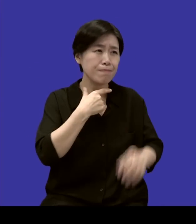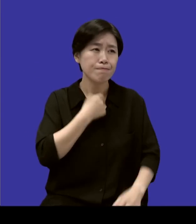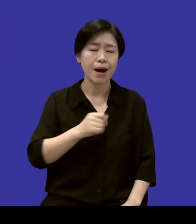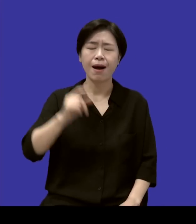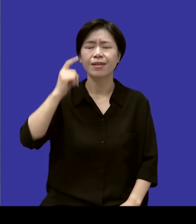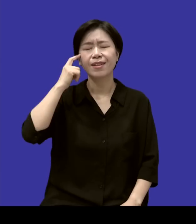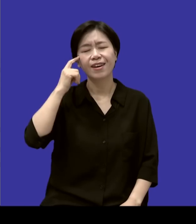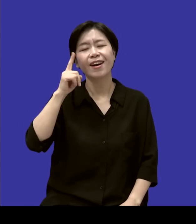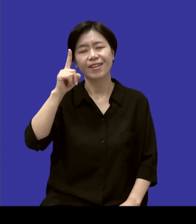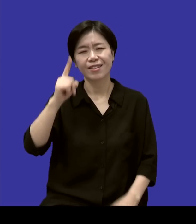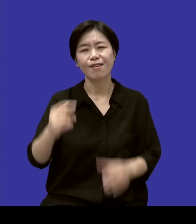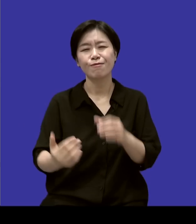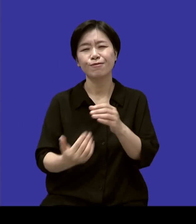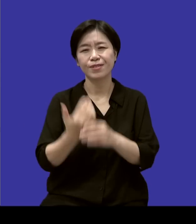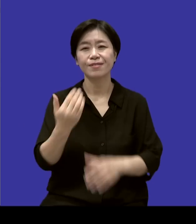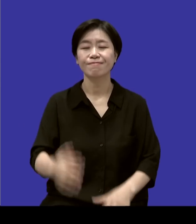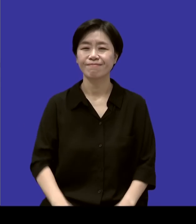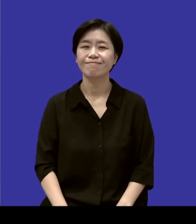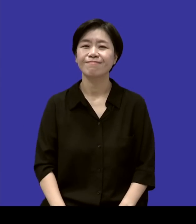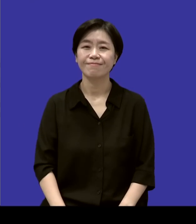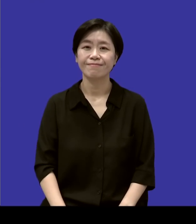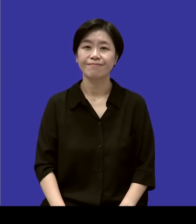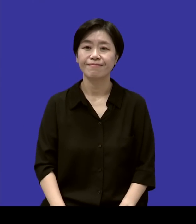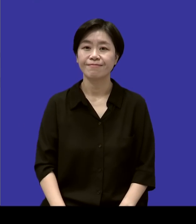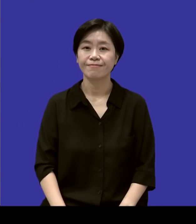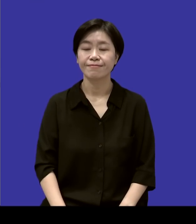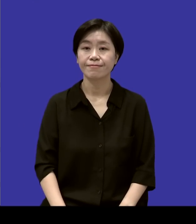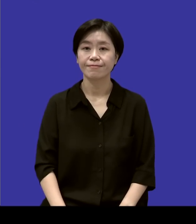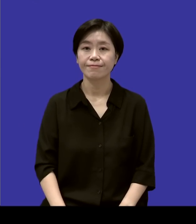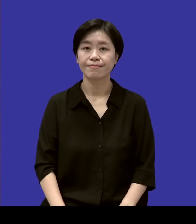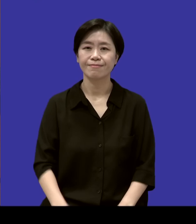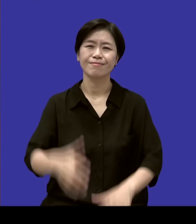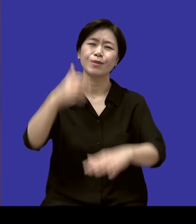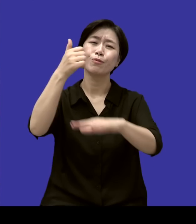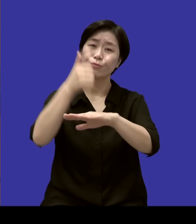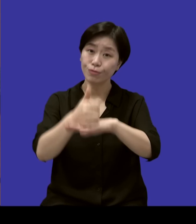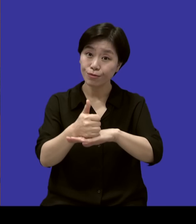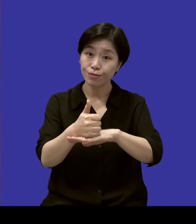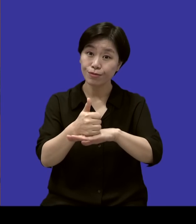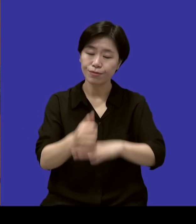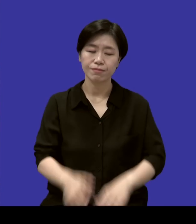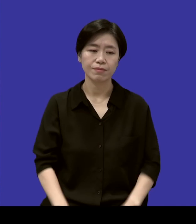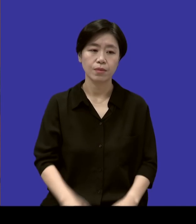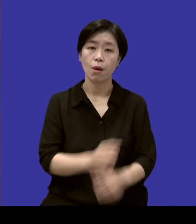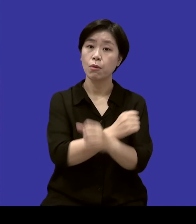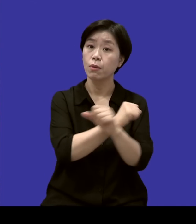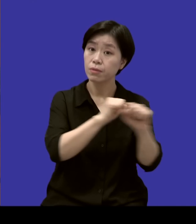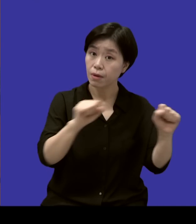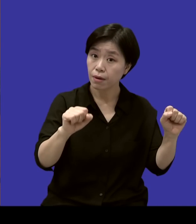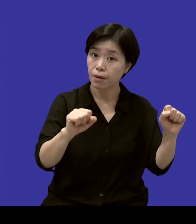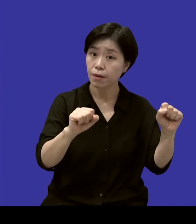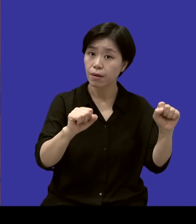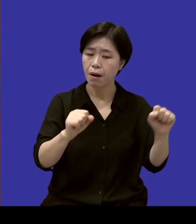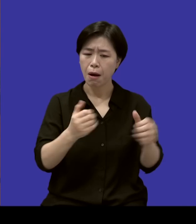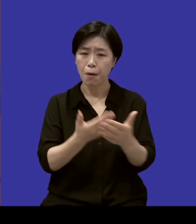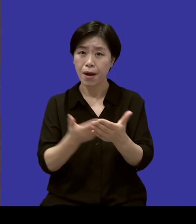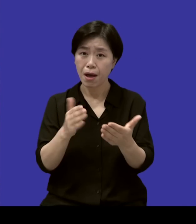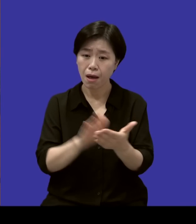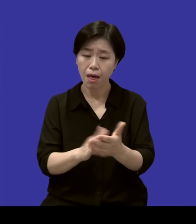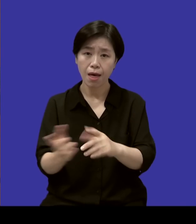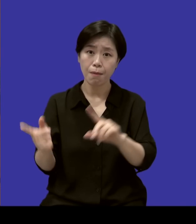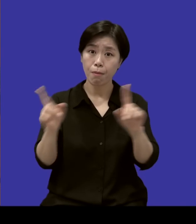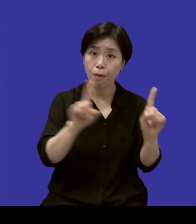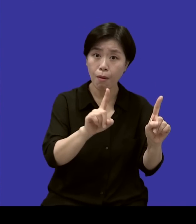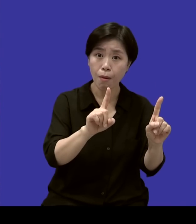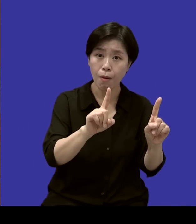거예요. 네네네네. 그랬죠. 그러니까 결국은 우리가 뭐 용서라든가 뭐 회복이라든가 이런 것이